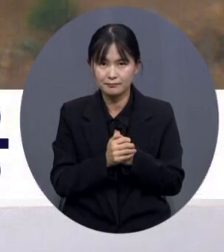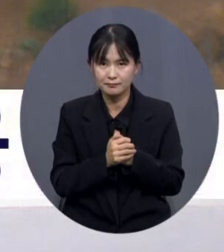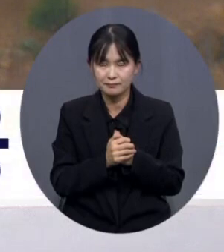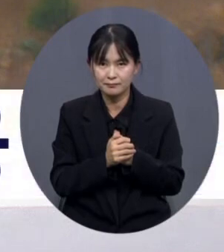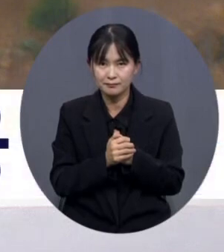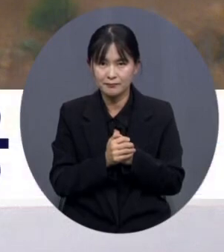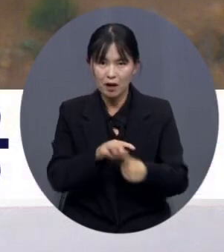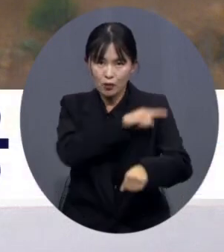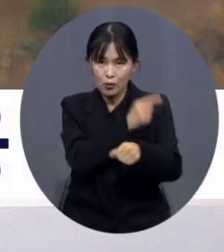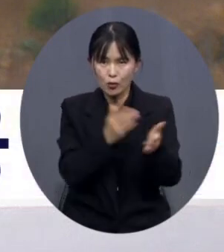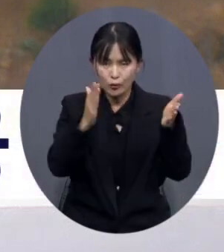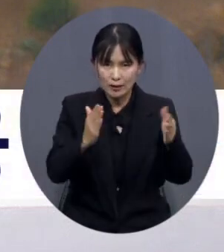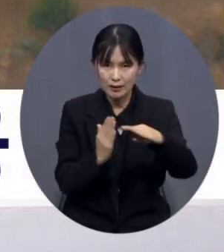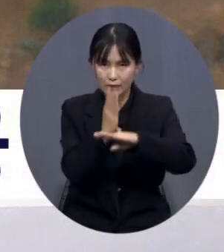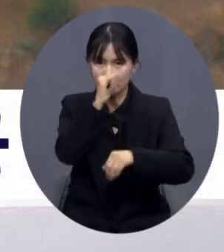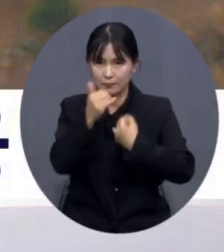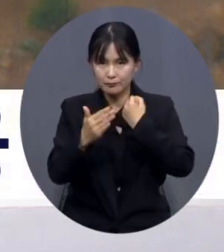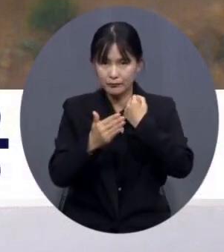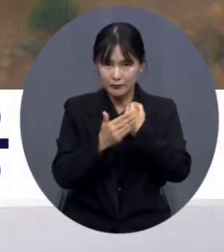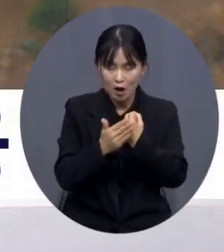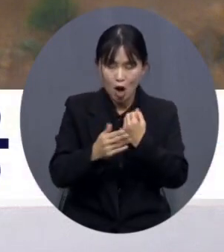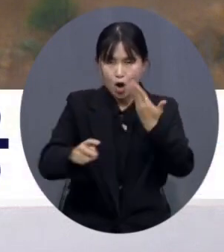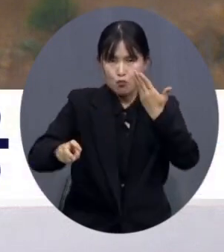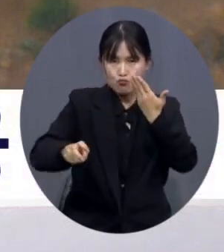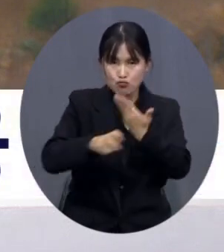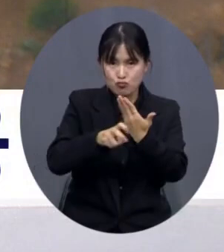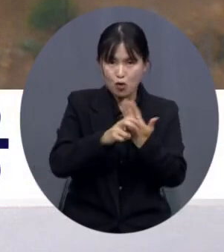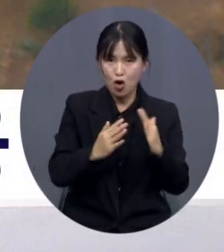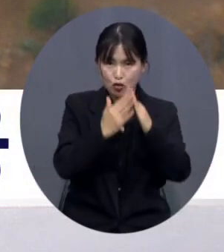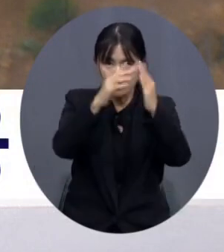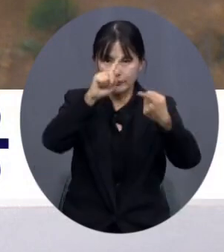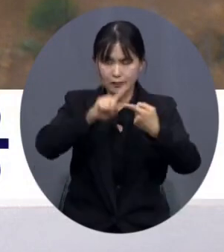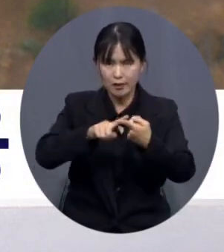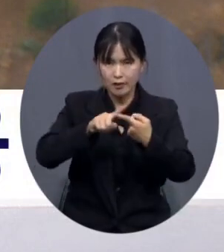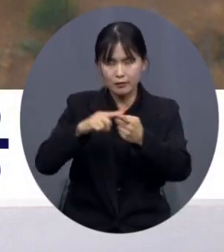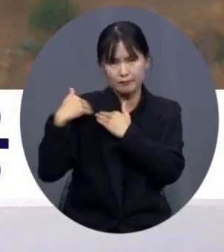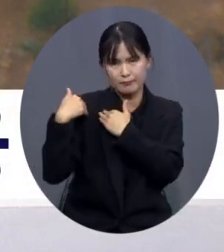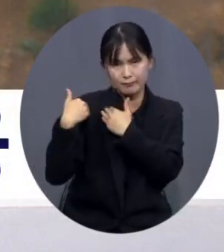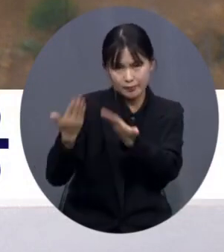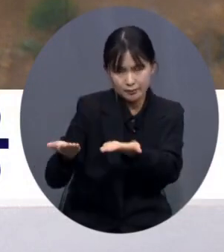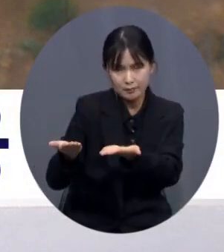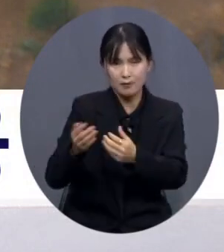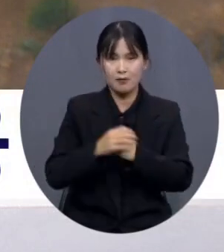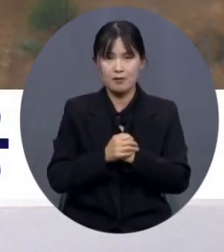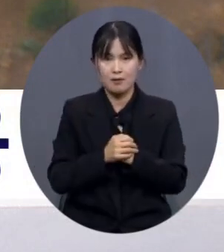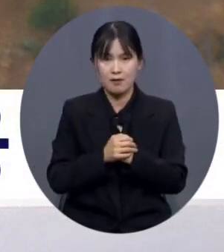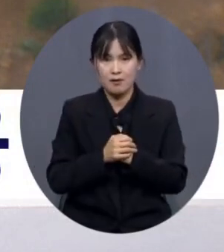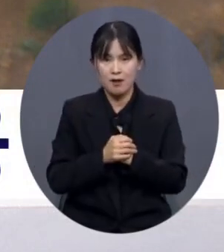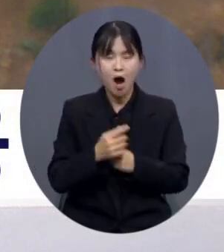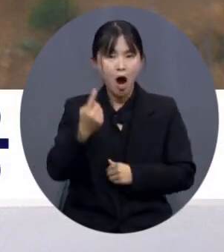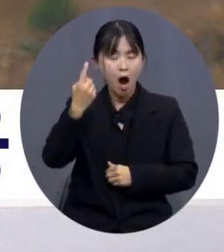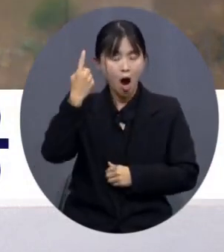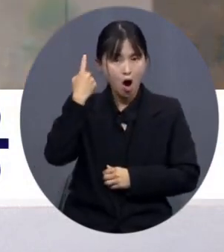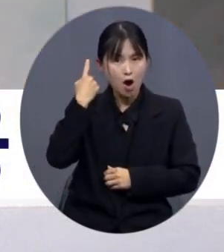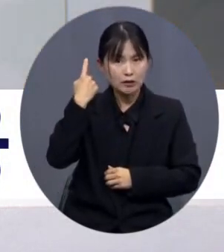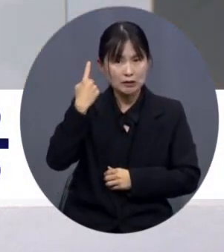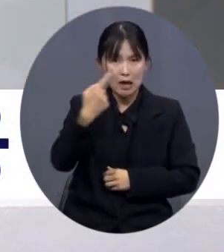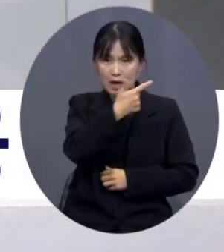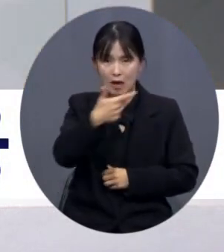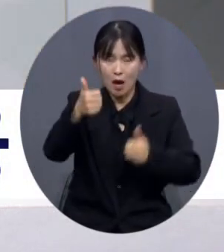공소 시효가 지났다며 제주도가 불법 건축물에 대한 대응을 소홀히하고 있는 상황에서 어제이 시간에